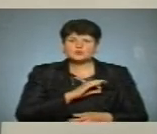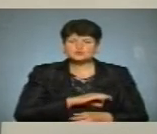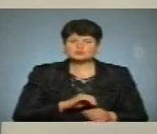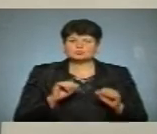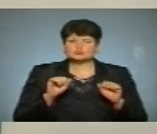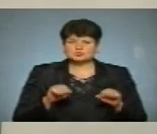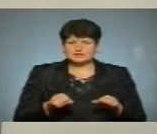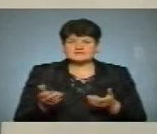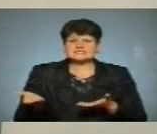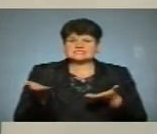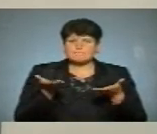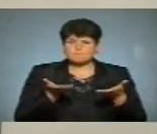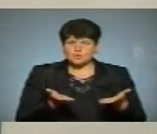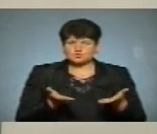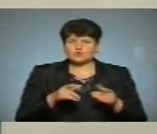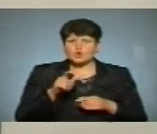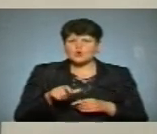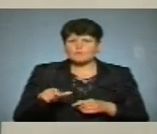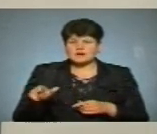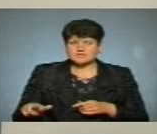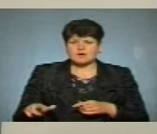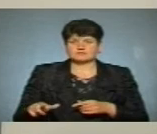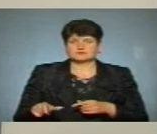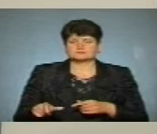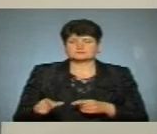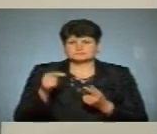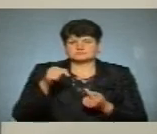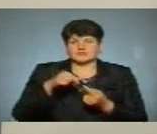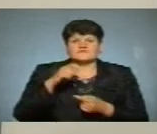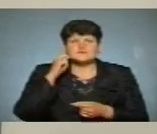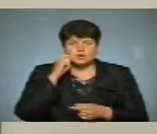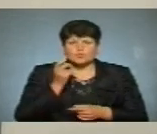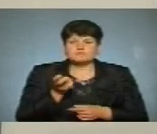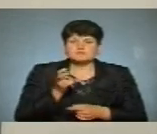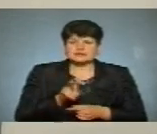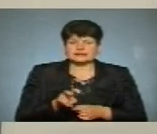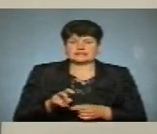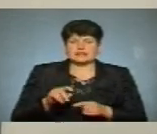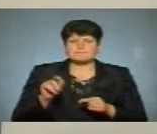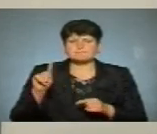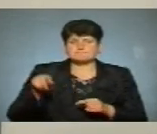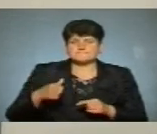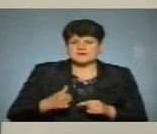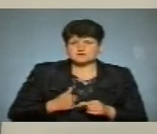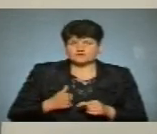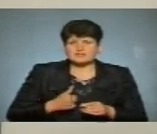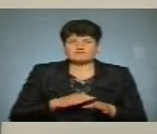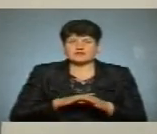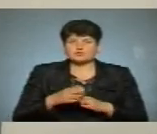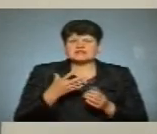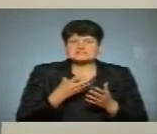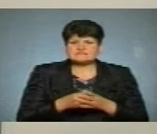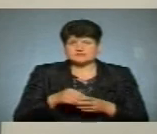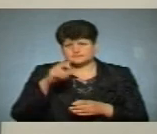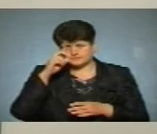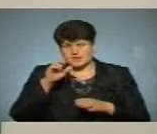я запрошую громадян призовного віку прибути на призовні дільниці, виконати свій конституційний